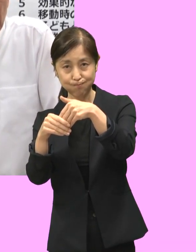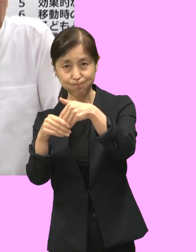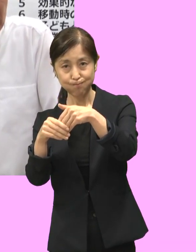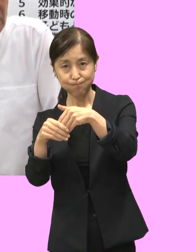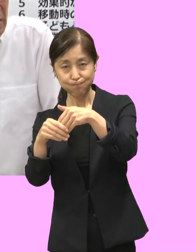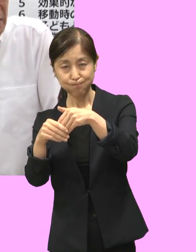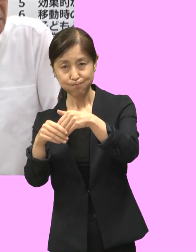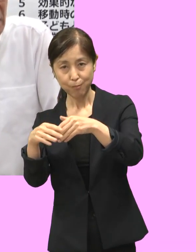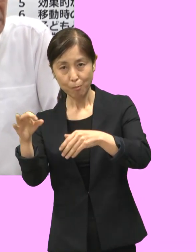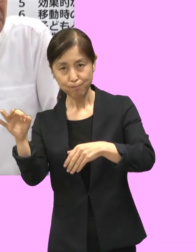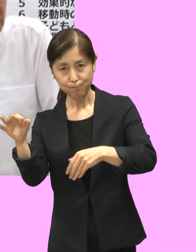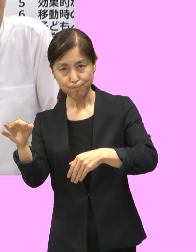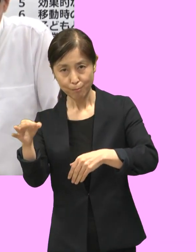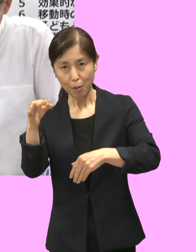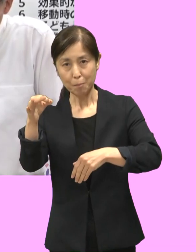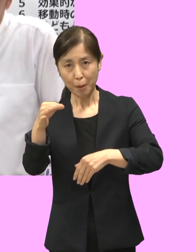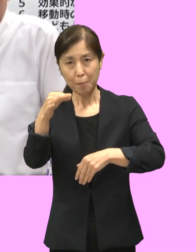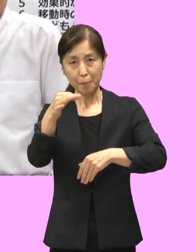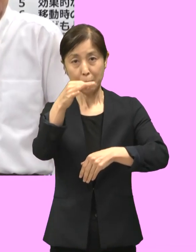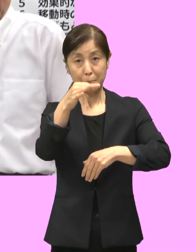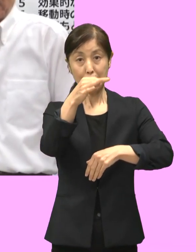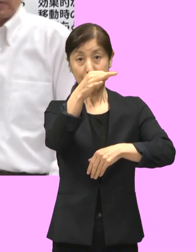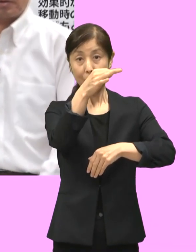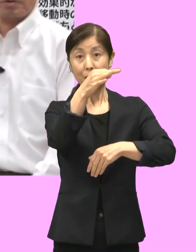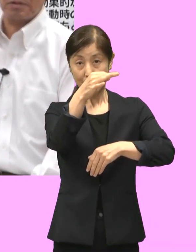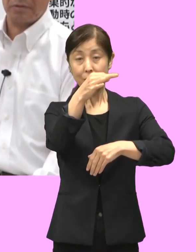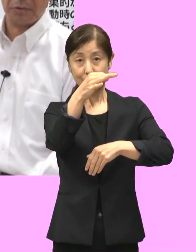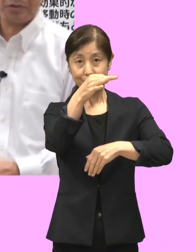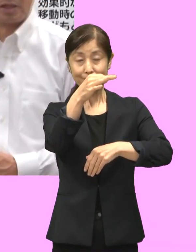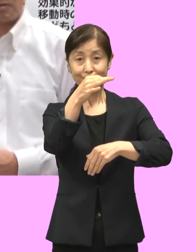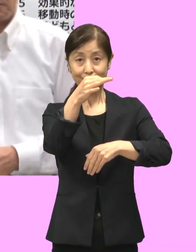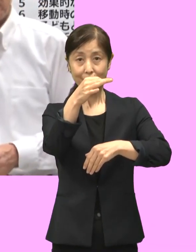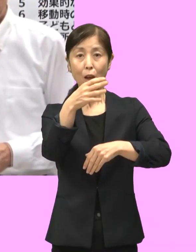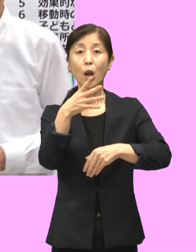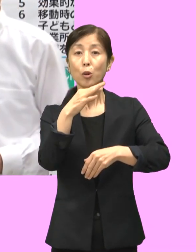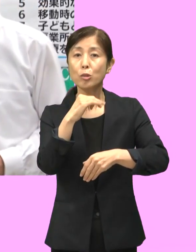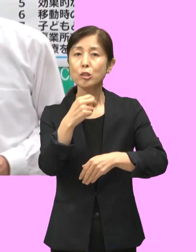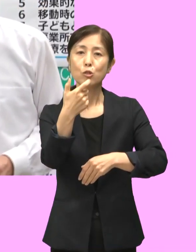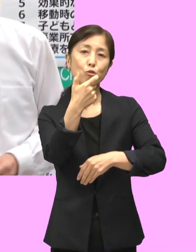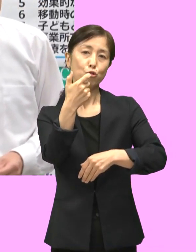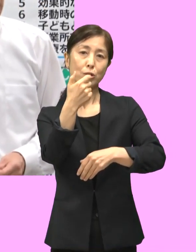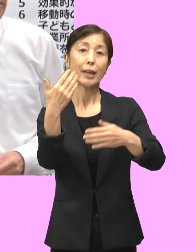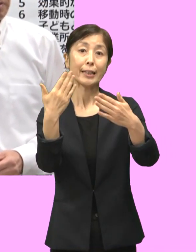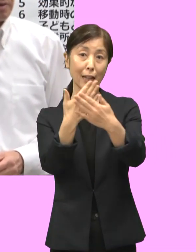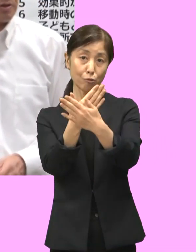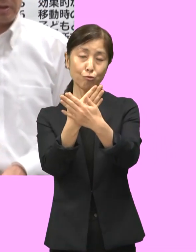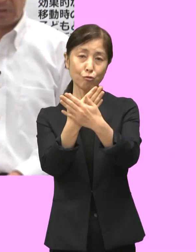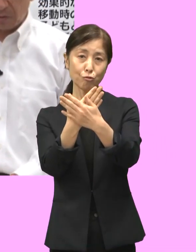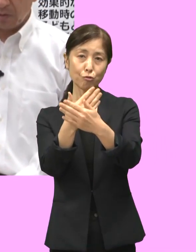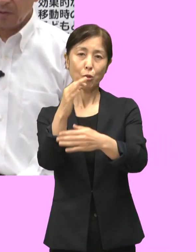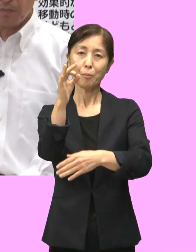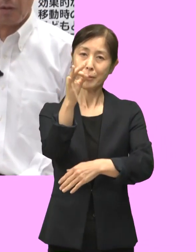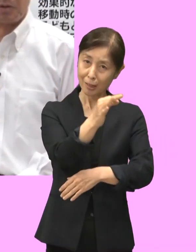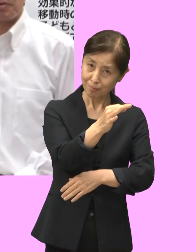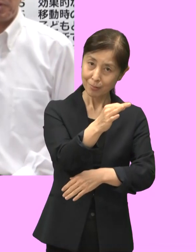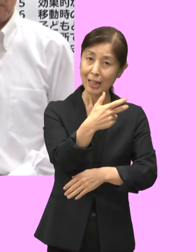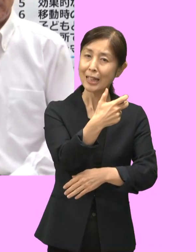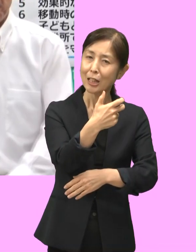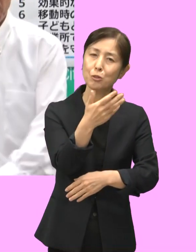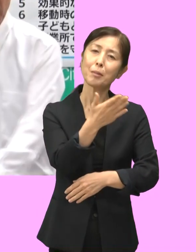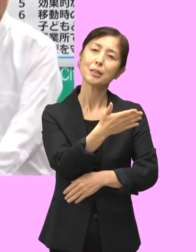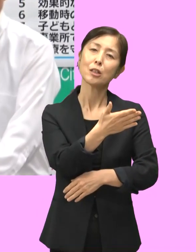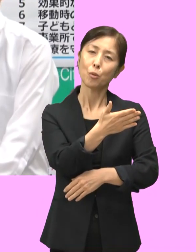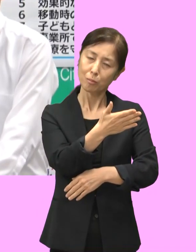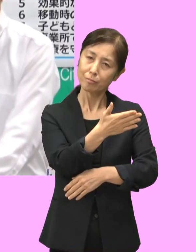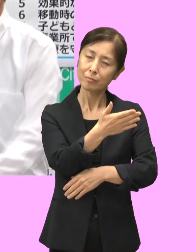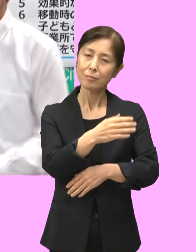右肩上がりで上がってきたものの構造が、60歳以降は一気に7割の水準にするということで、一